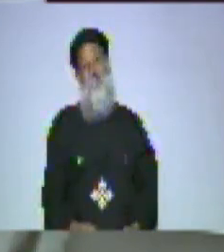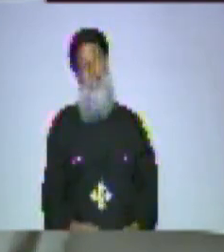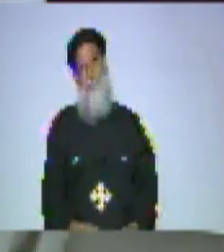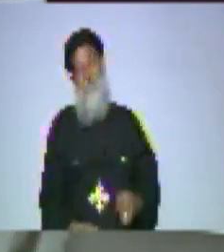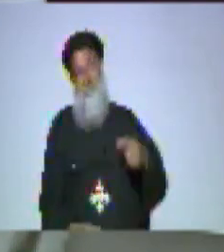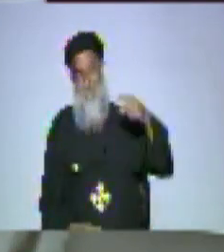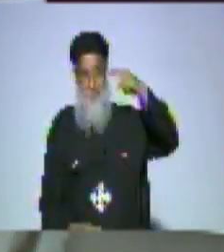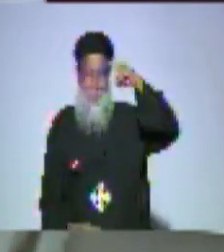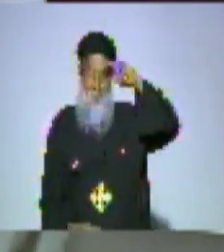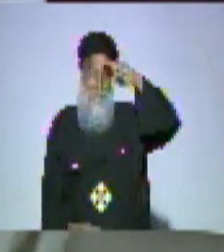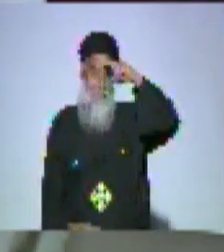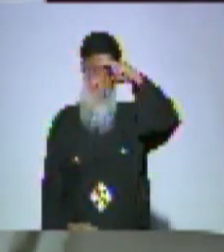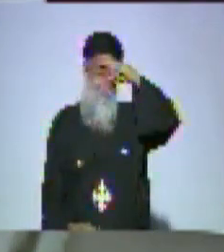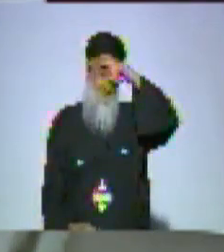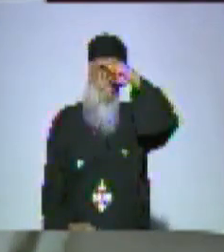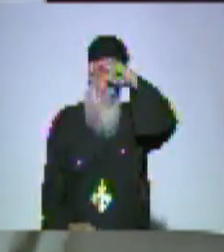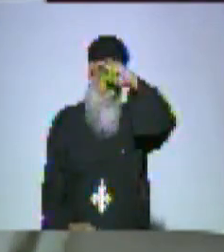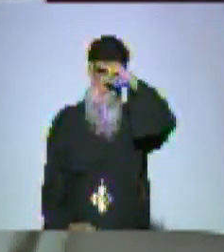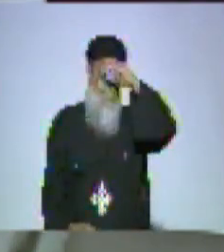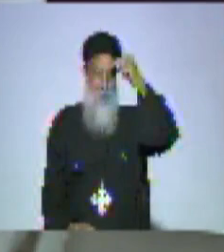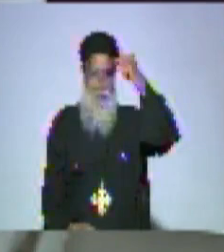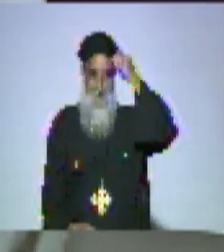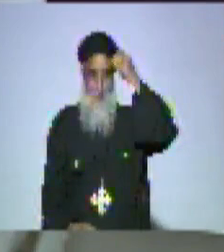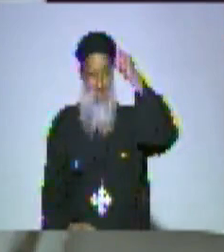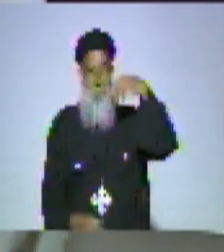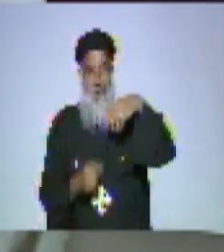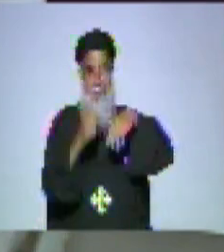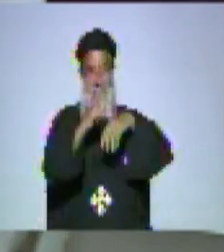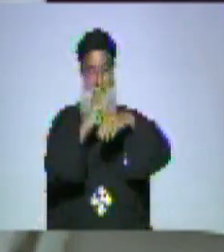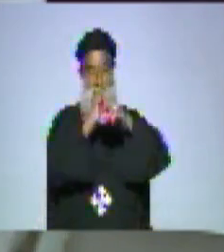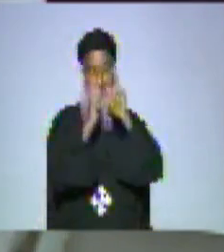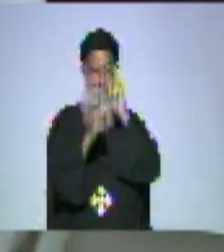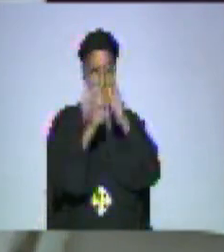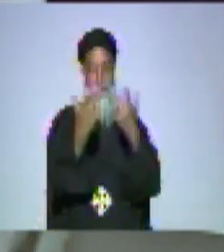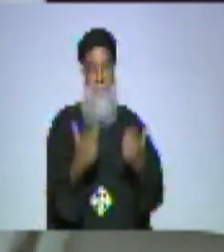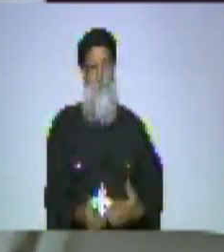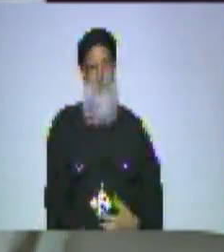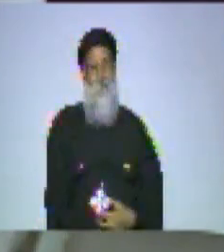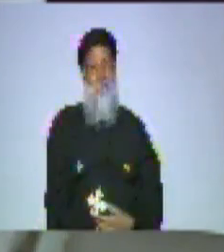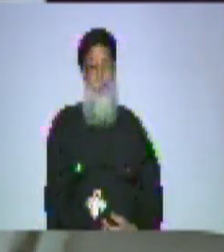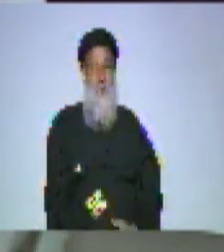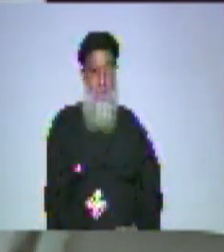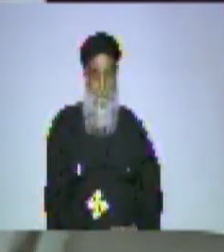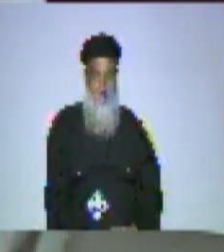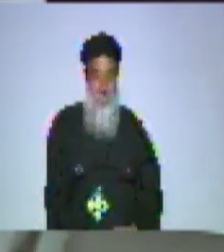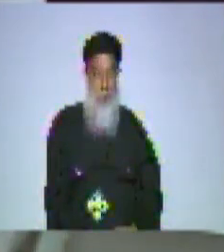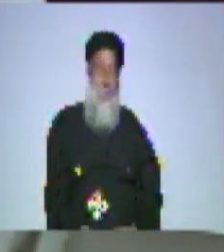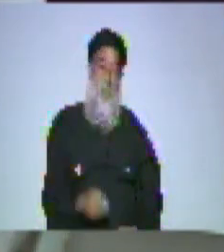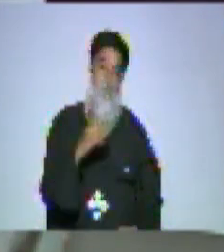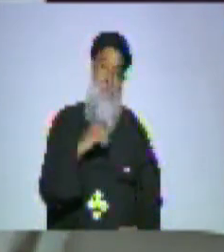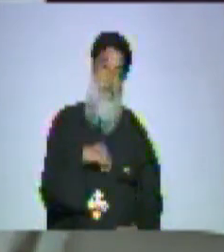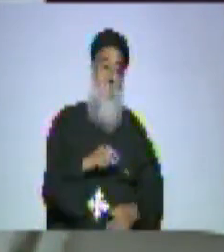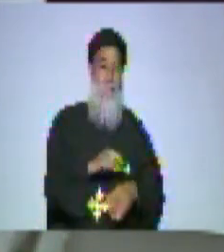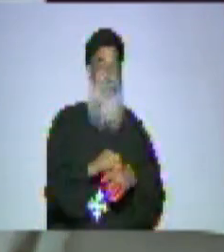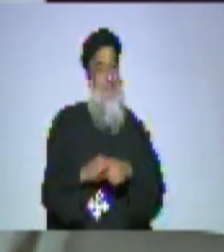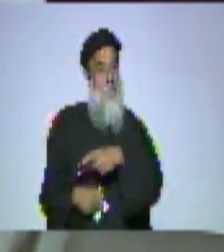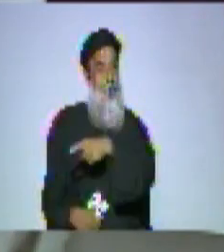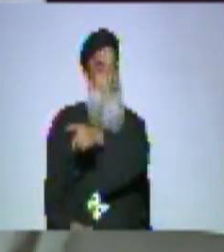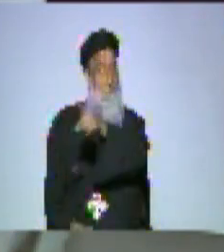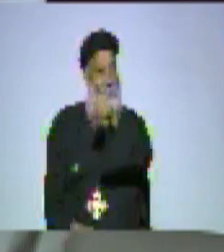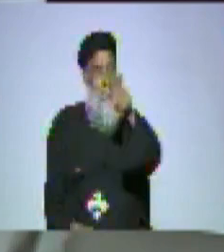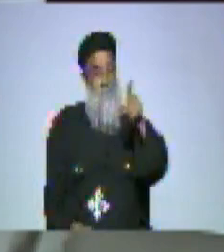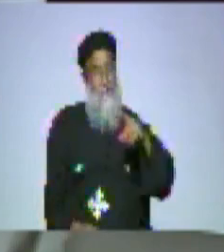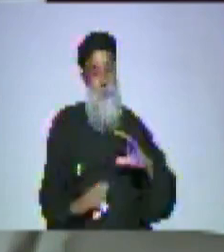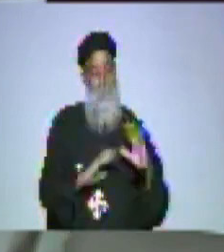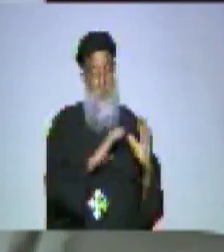صعب قوي امريكا وكندا يعني احتياج الانسان دائما ان ربنا اللي